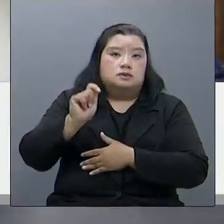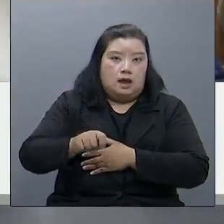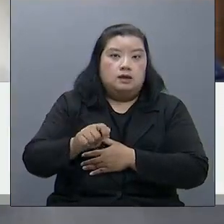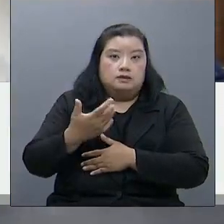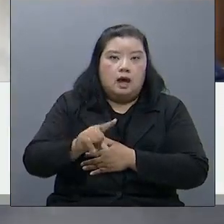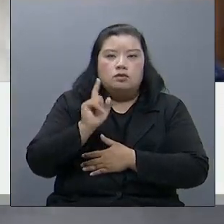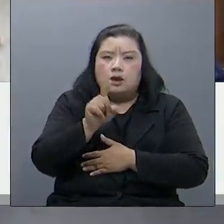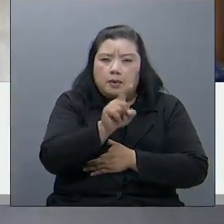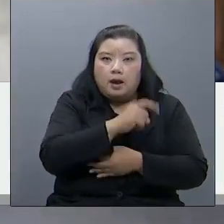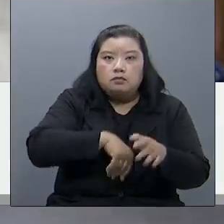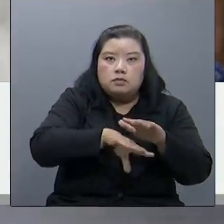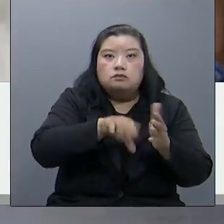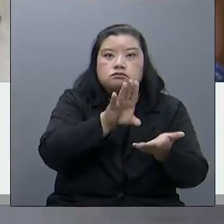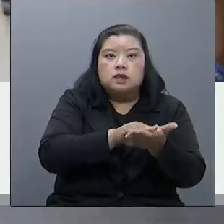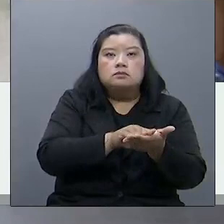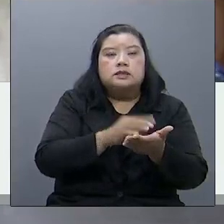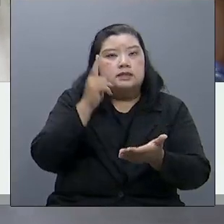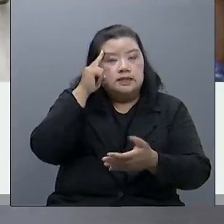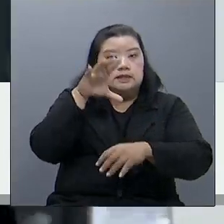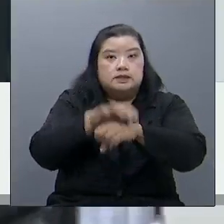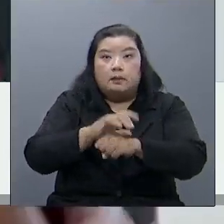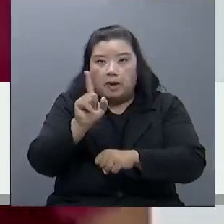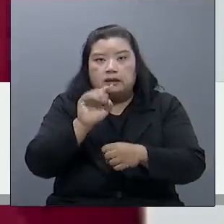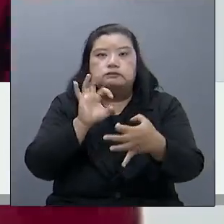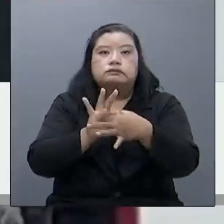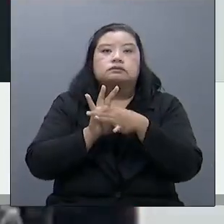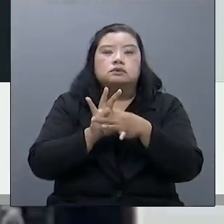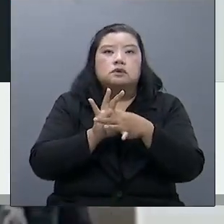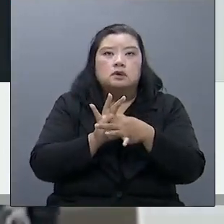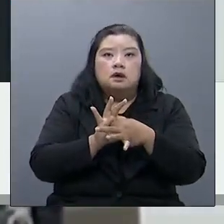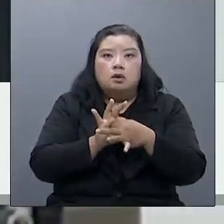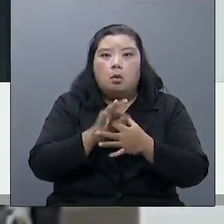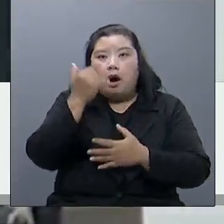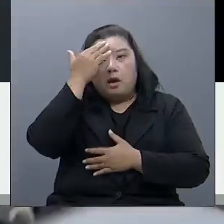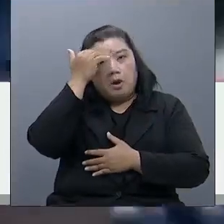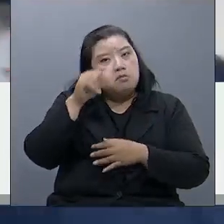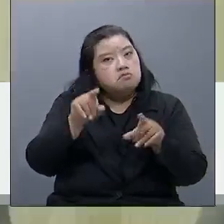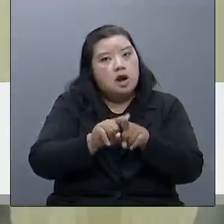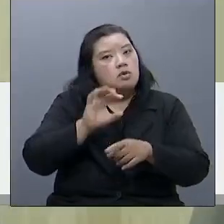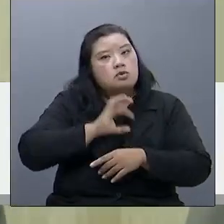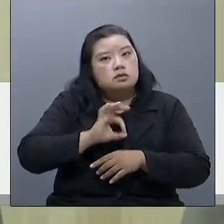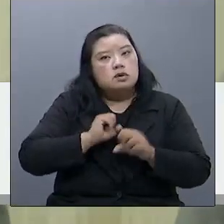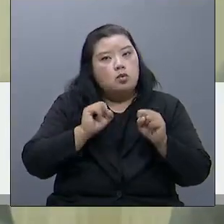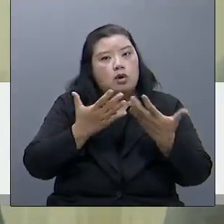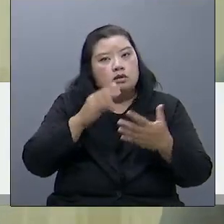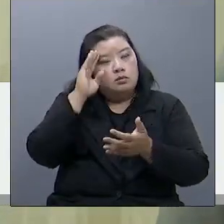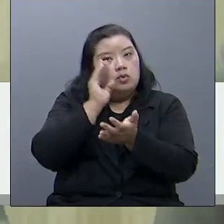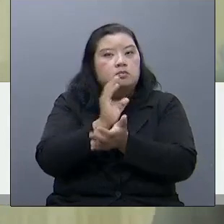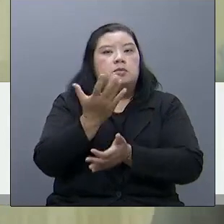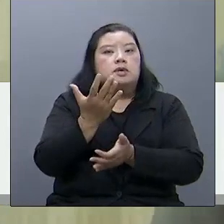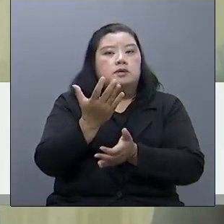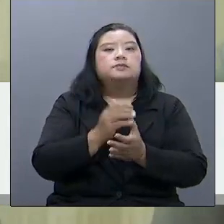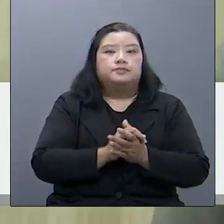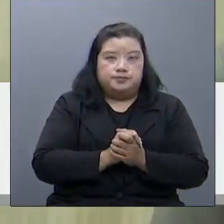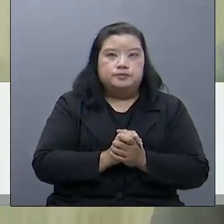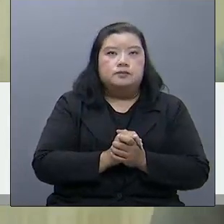ดำเนินการอย่างเด็ดขาดกับทุกคนที่เกี่ยวข้องเพราะถือเป็นคดีอุกอาจที่ไม่เกร็งกลัวกฎหมายขณะที่